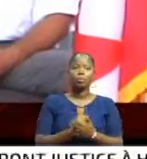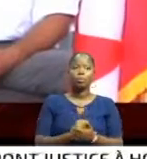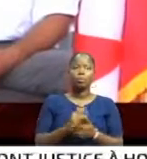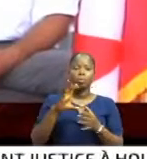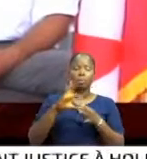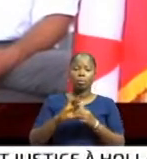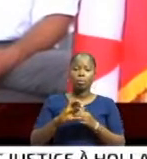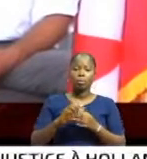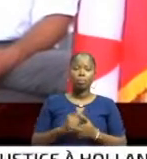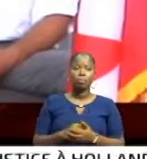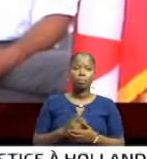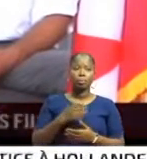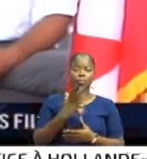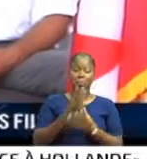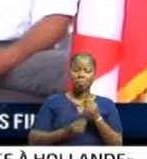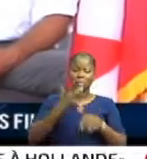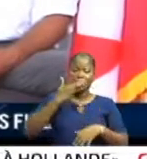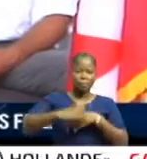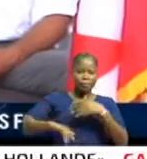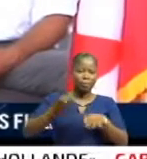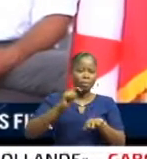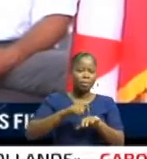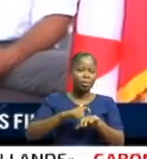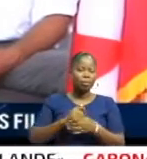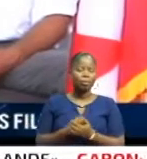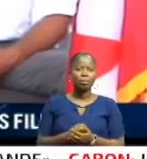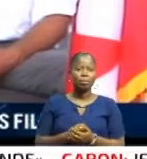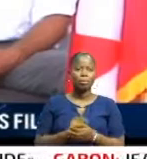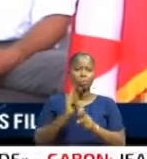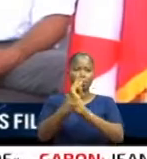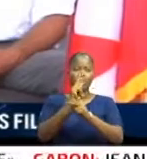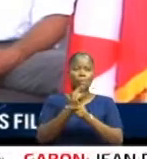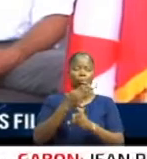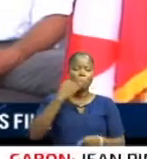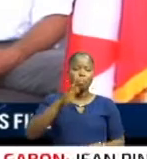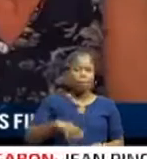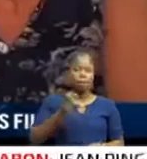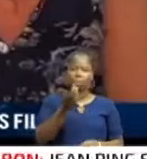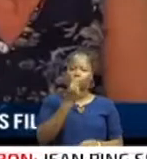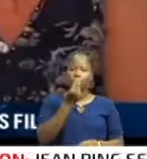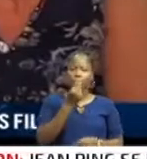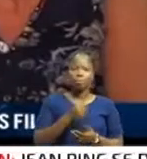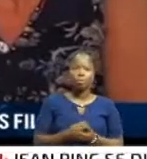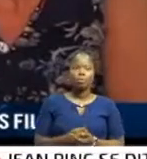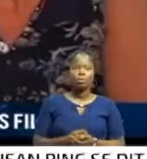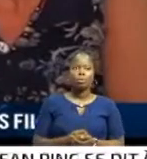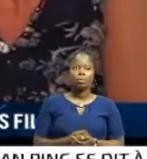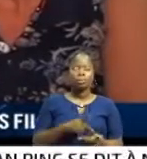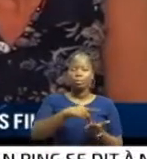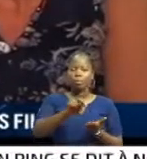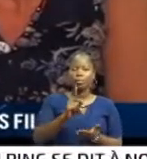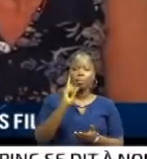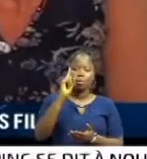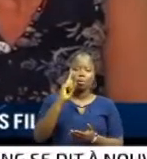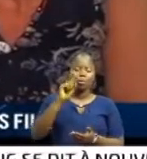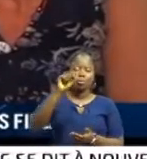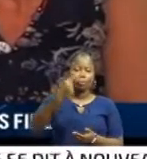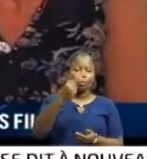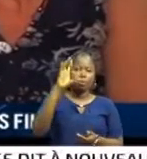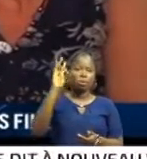libye un travail de prévention la malnutrition financier à hauteur de 1,7